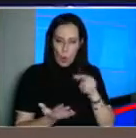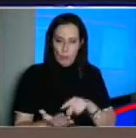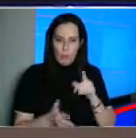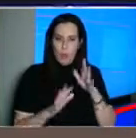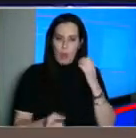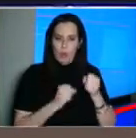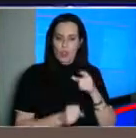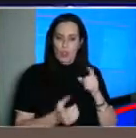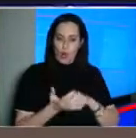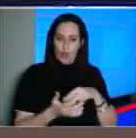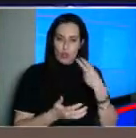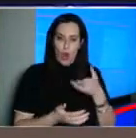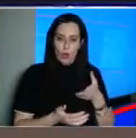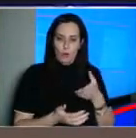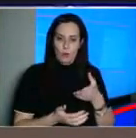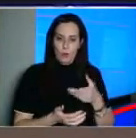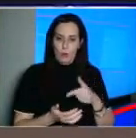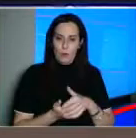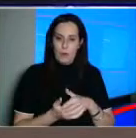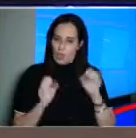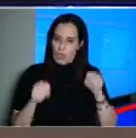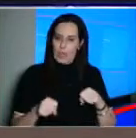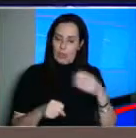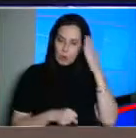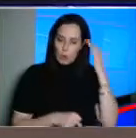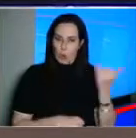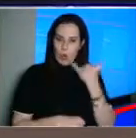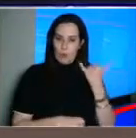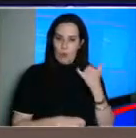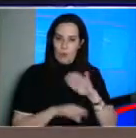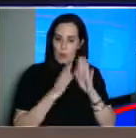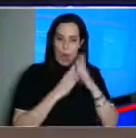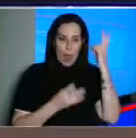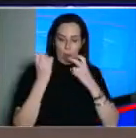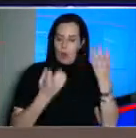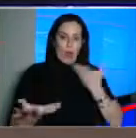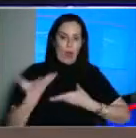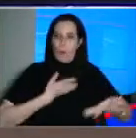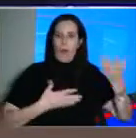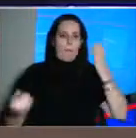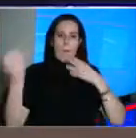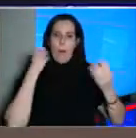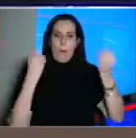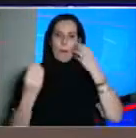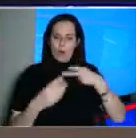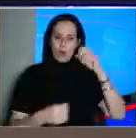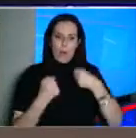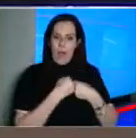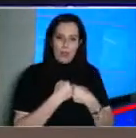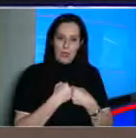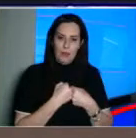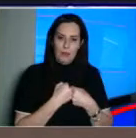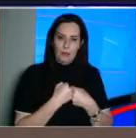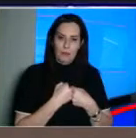נורא קשה, זה דורש להיות בשליטה ובמודעות כל הזמן, ועם כל המידע שצף אלינו זה עוד יותר מאתגר.